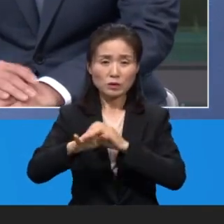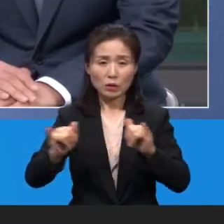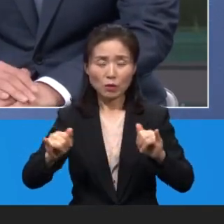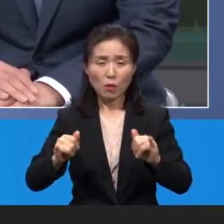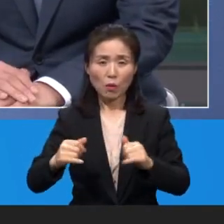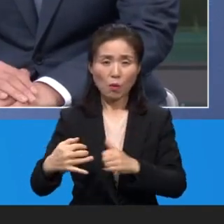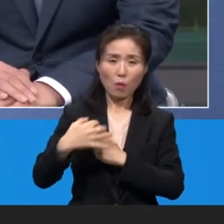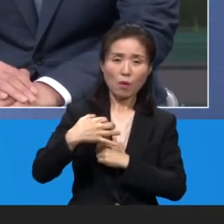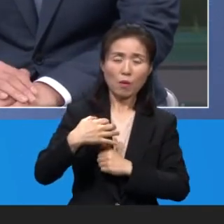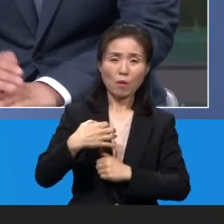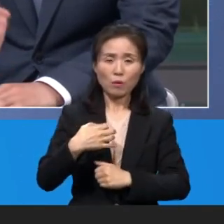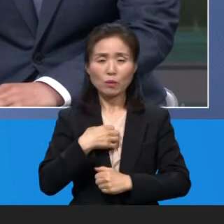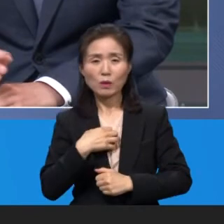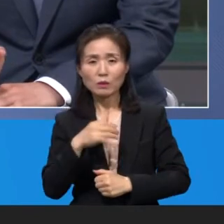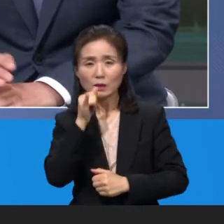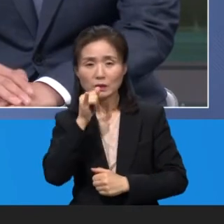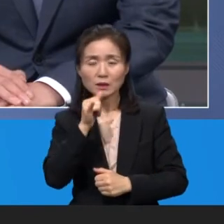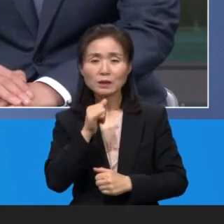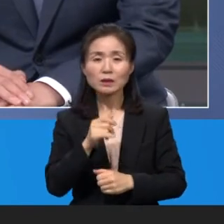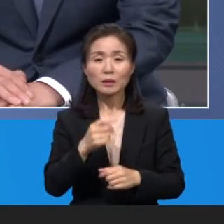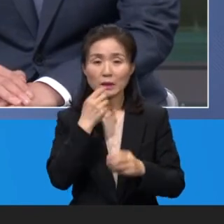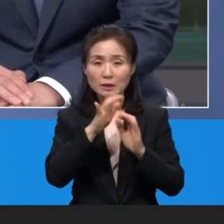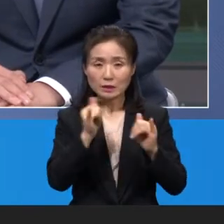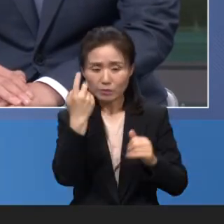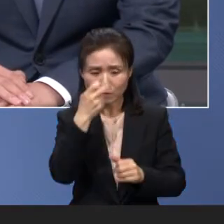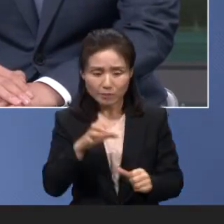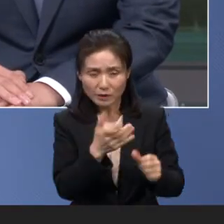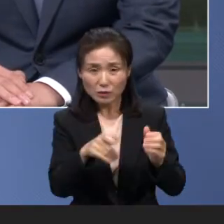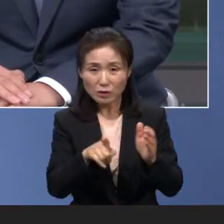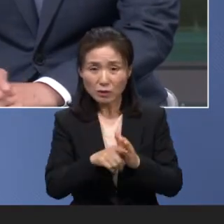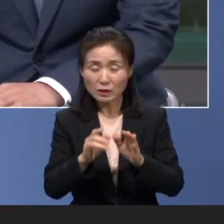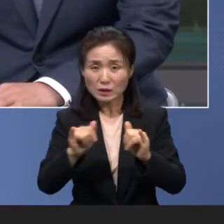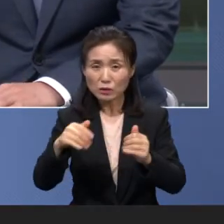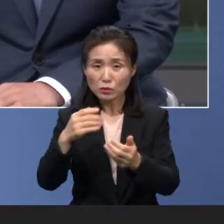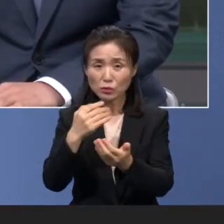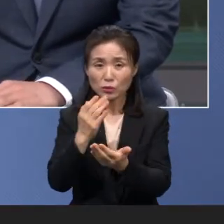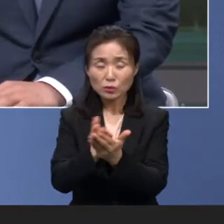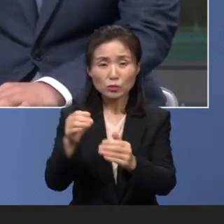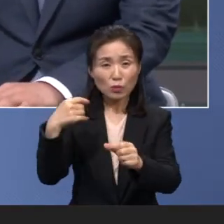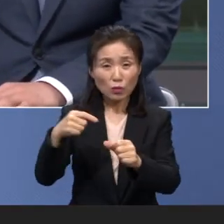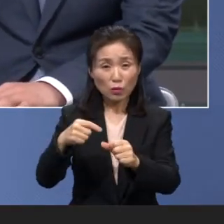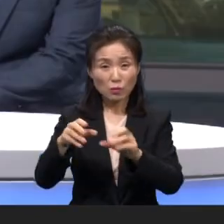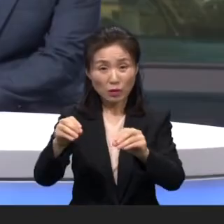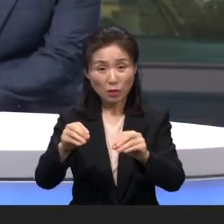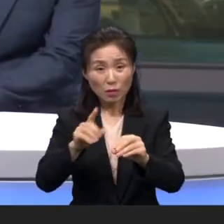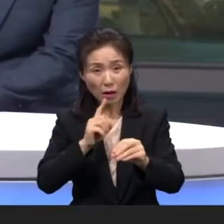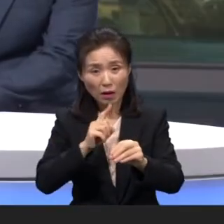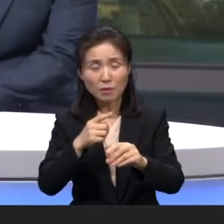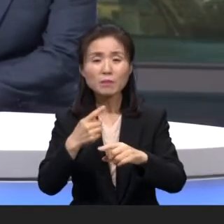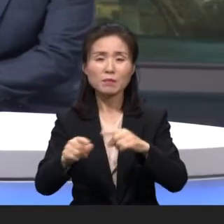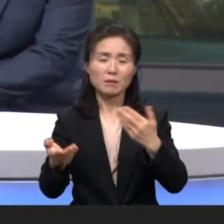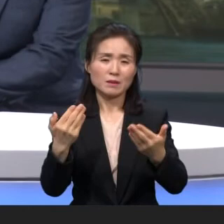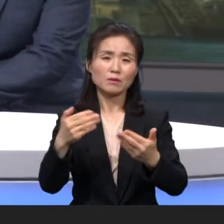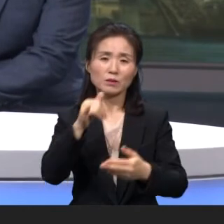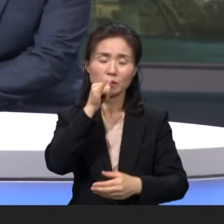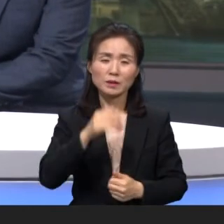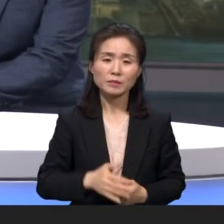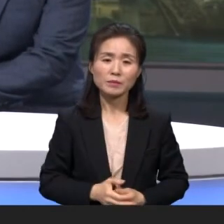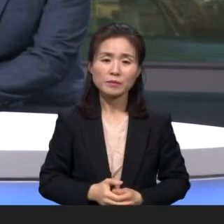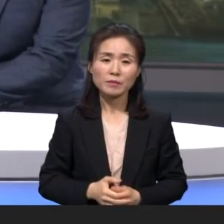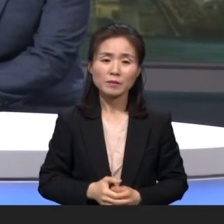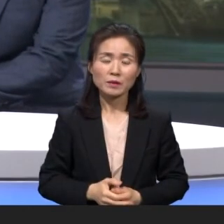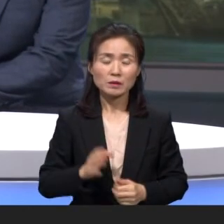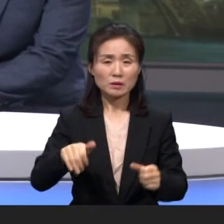백인들의 지키기 위해서 인동 인종 교육을 멈추라고 한다 며 비판했습니다 4 현 세태에서 도 좀 크게